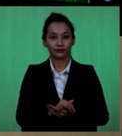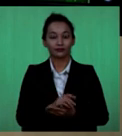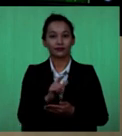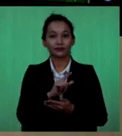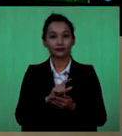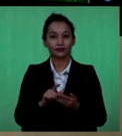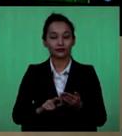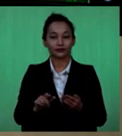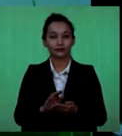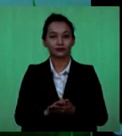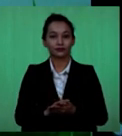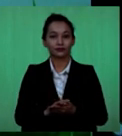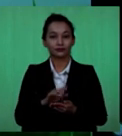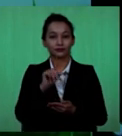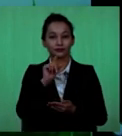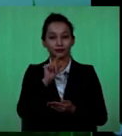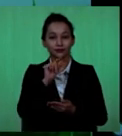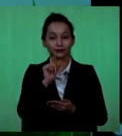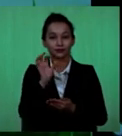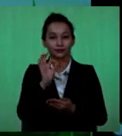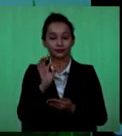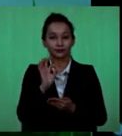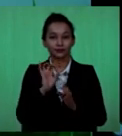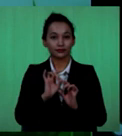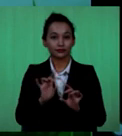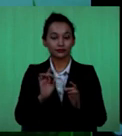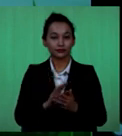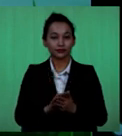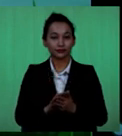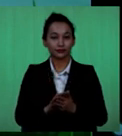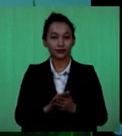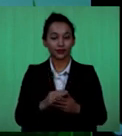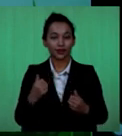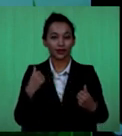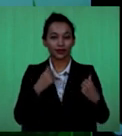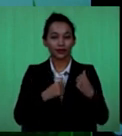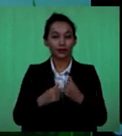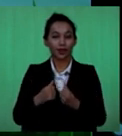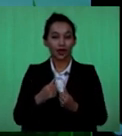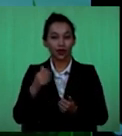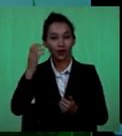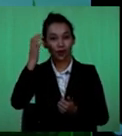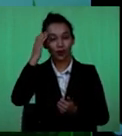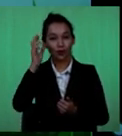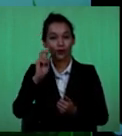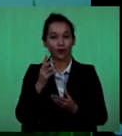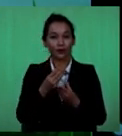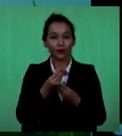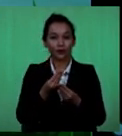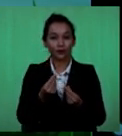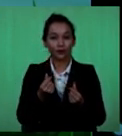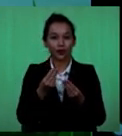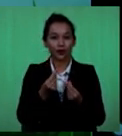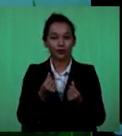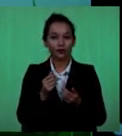she'rda qaldirg'och haqida shunday deyilgan. Kiyimlari oq-qora. Ipak kabi